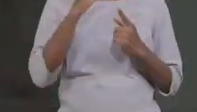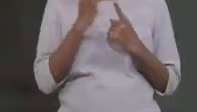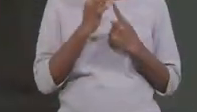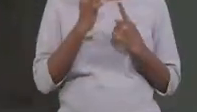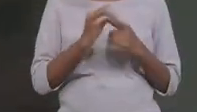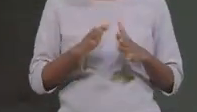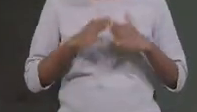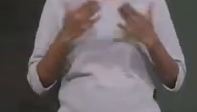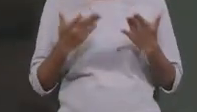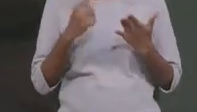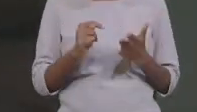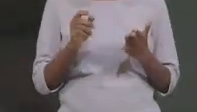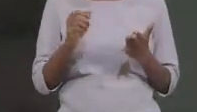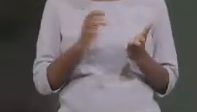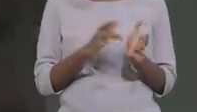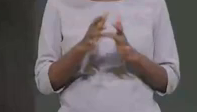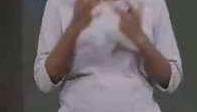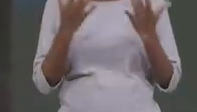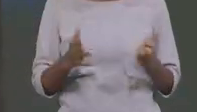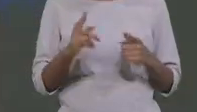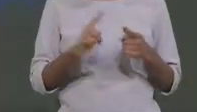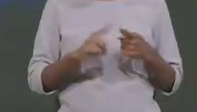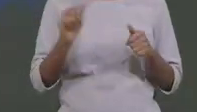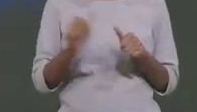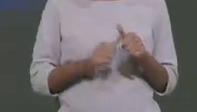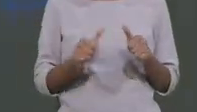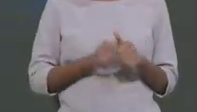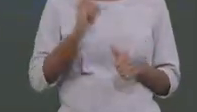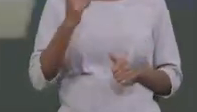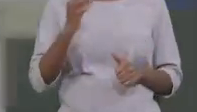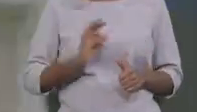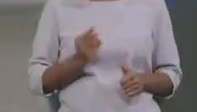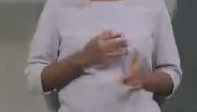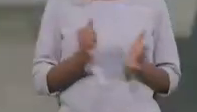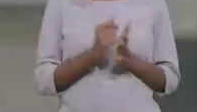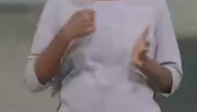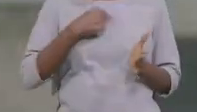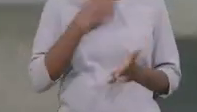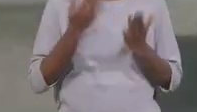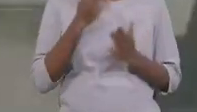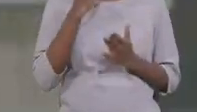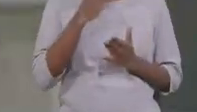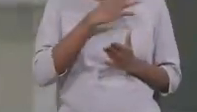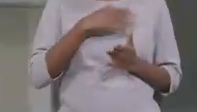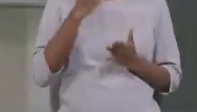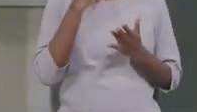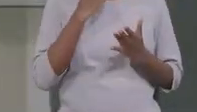Ouvre ta parole, ouvre les Écritures à chacun de nous pour que nous